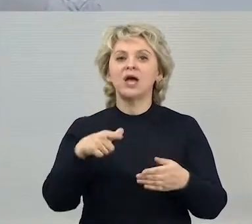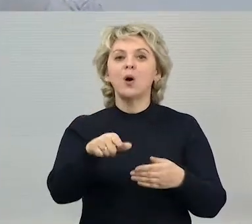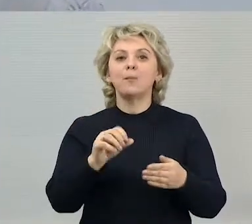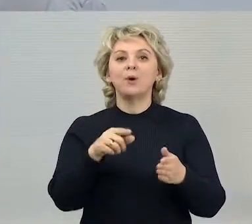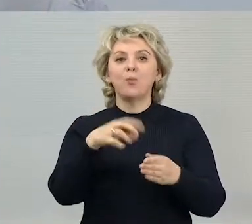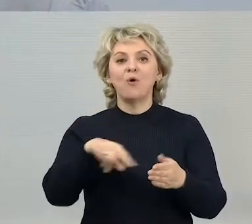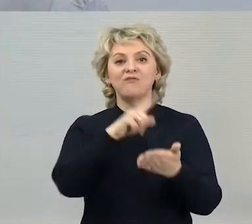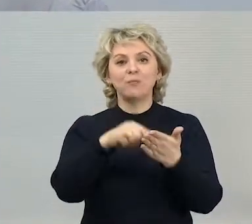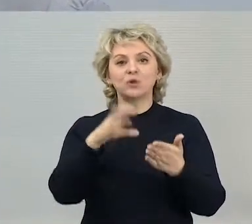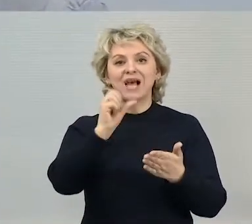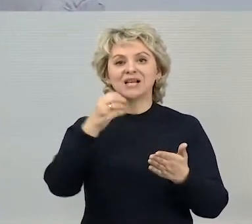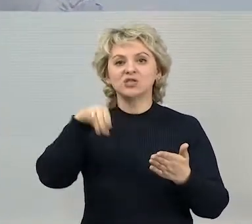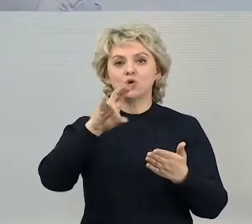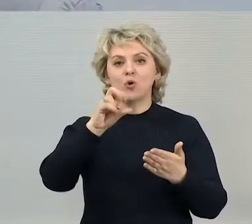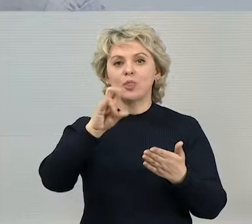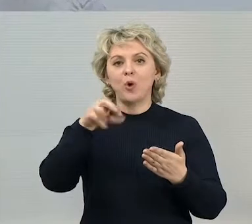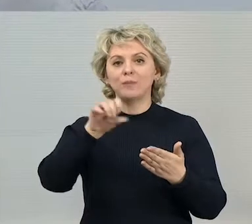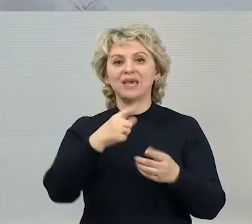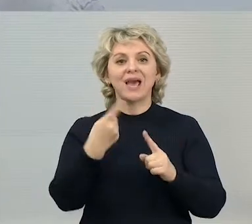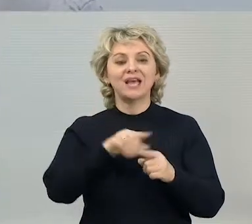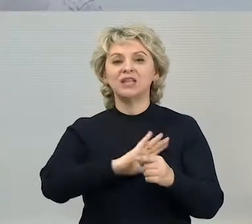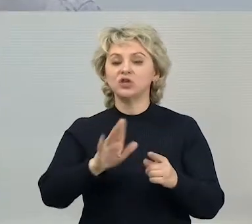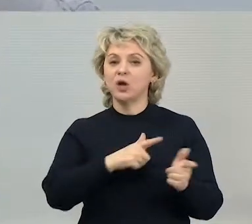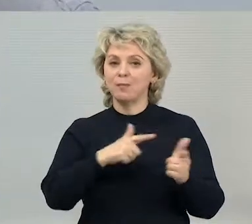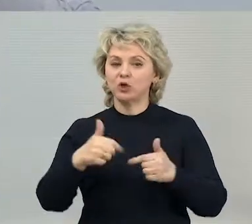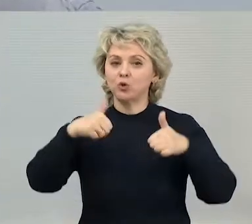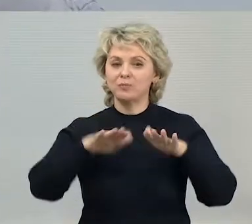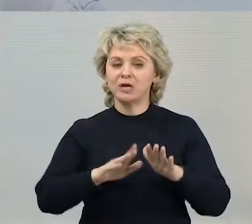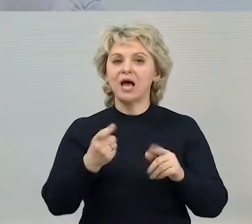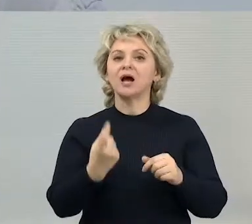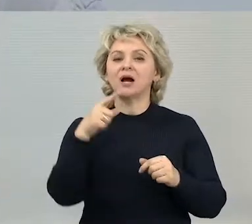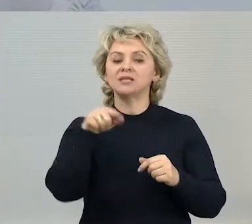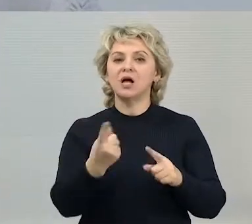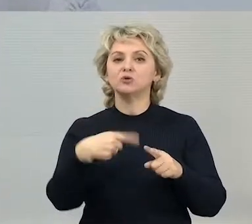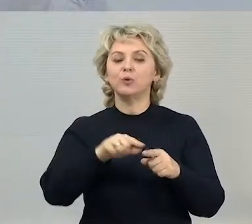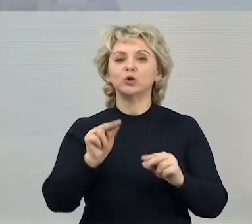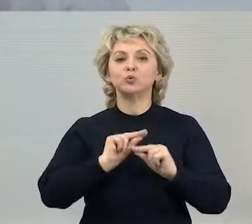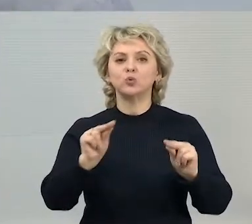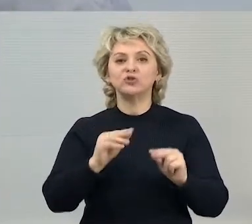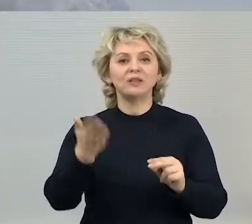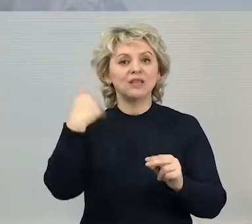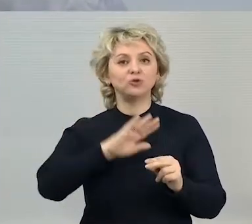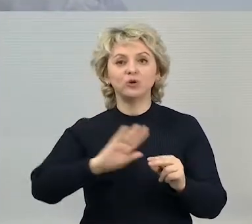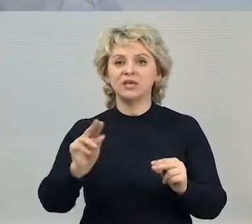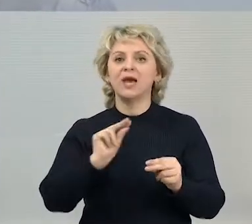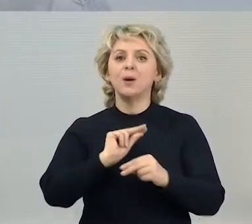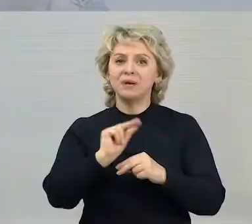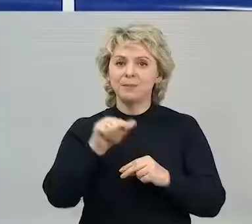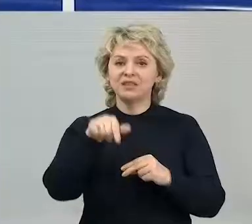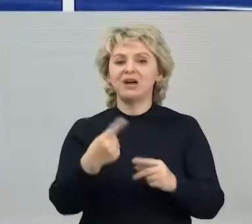по астрономии. Это довольно неподготовленным решением оказалось, потому что учителя давно уже не преподавали этот